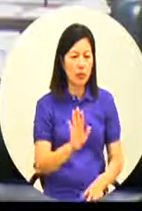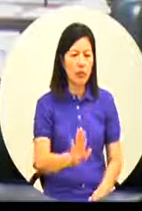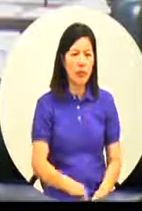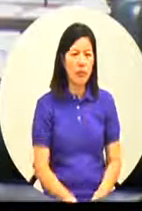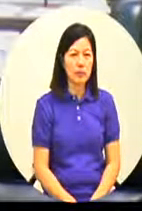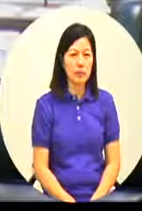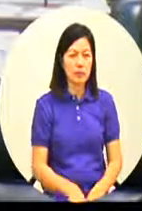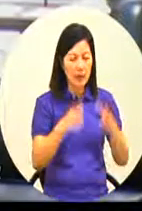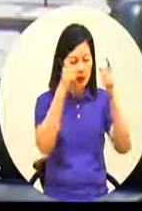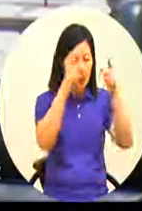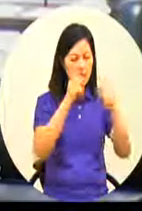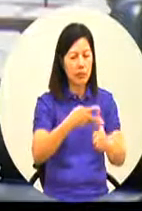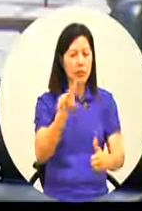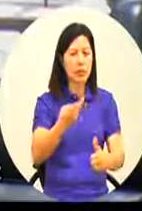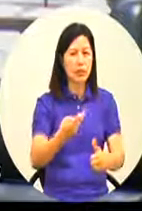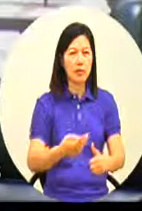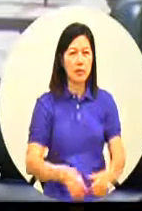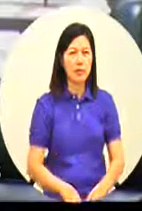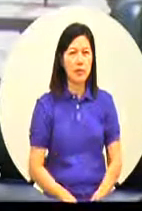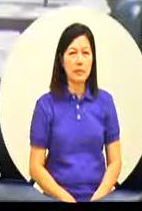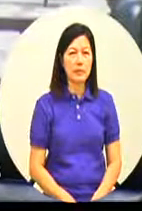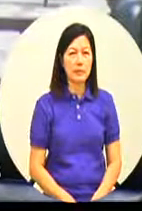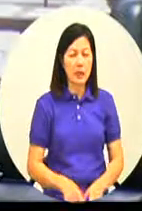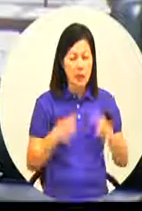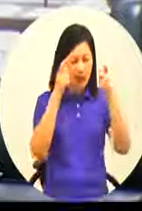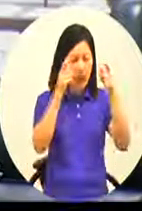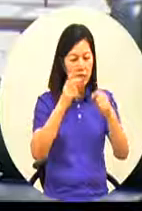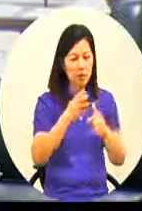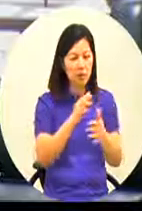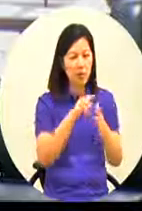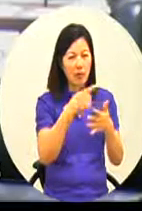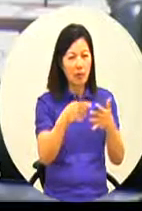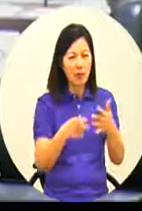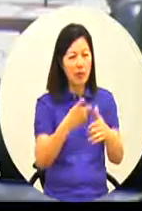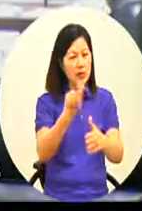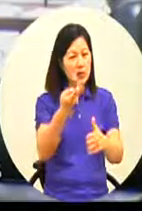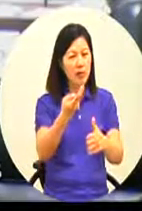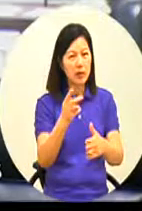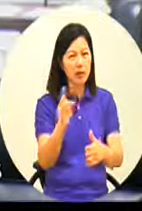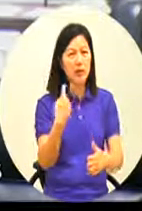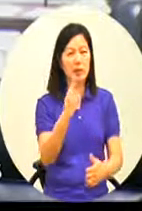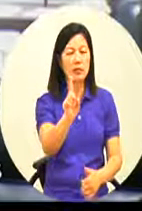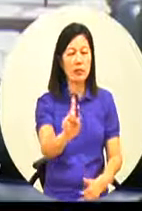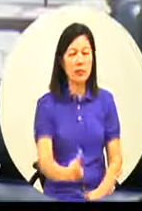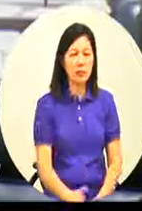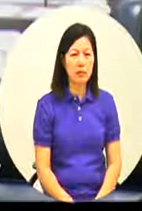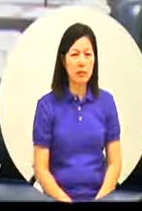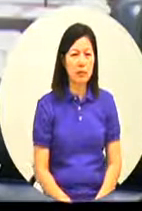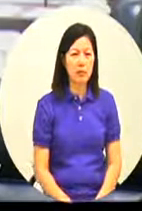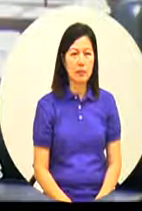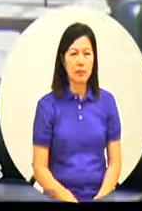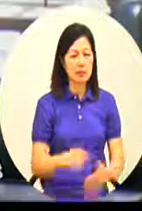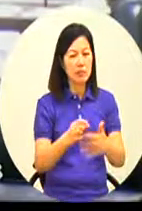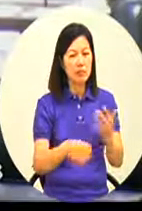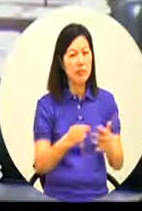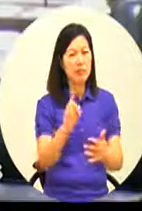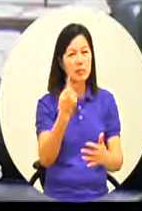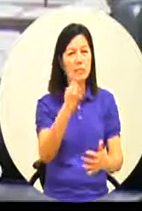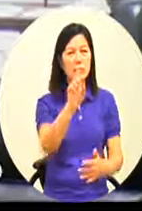啊，高雄第二名啊，高雄有什么资格排第二名？高雄有什么资格排第二名？